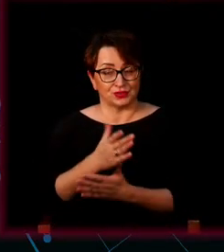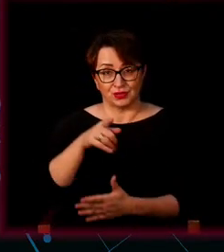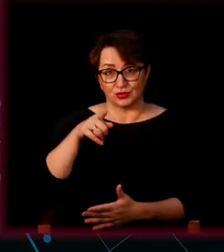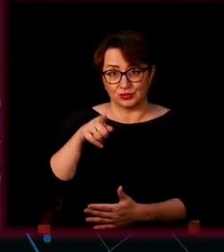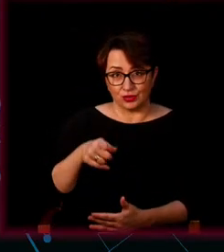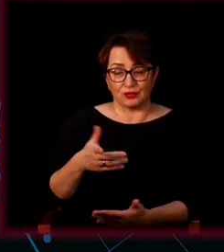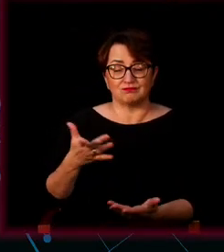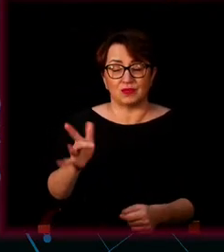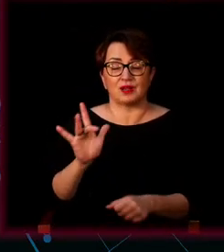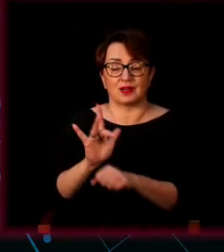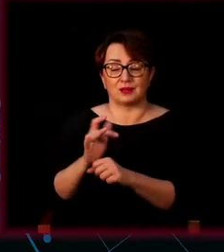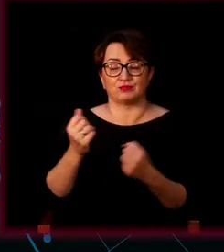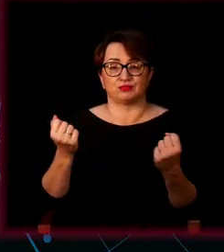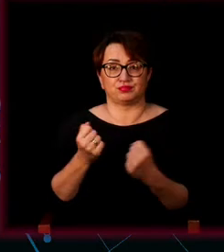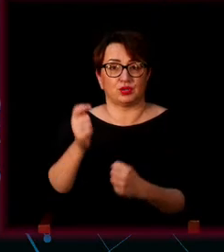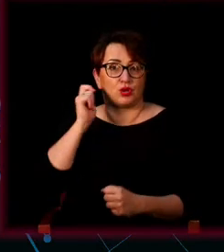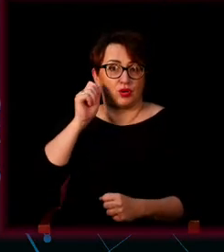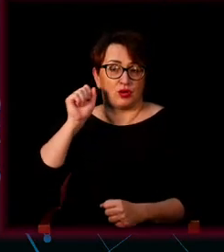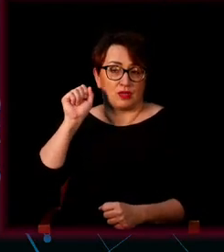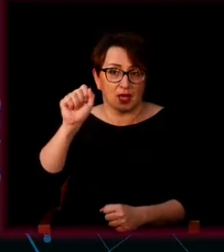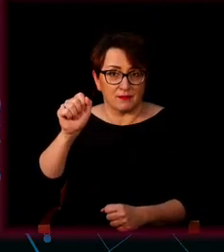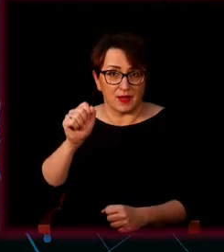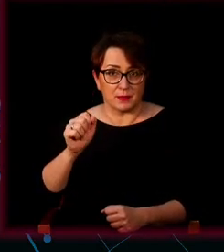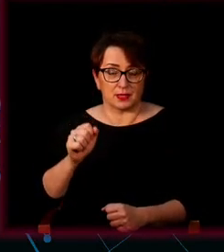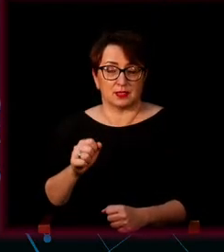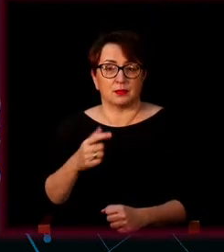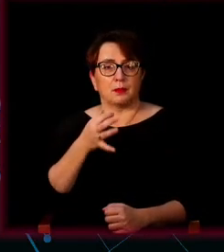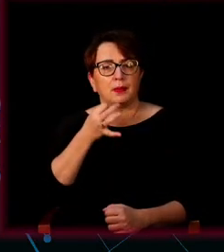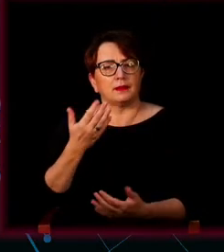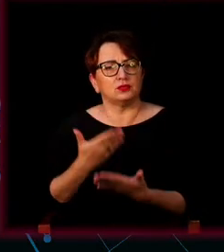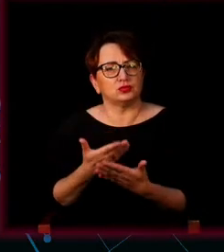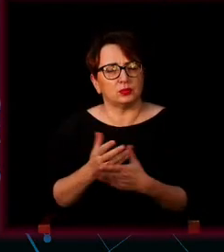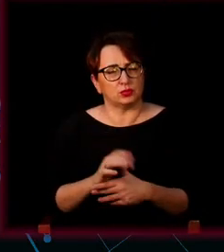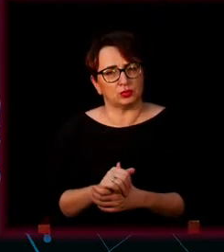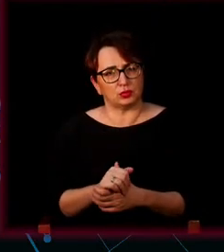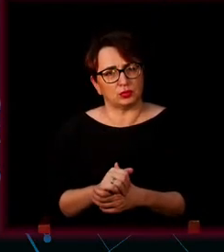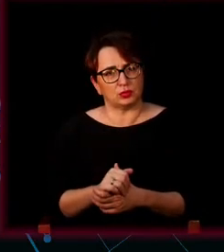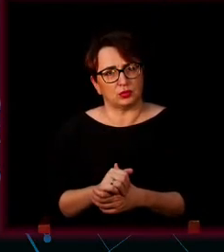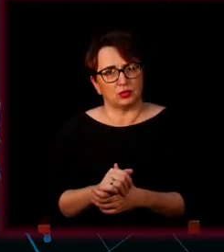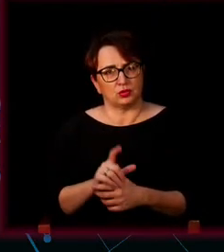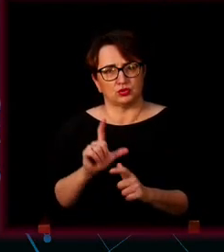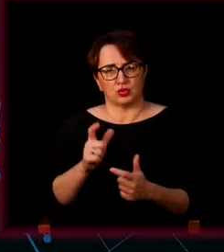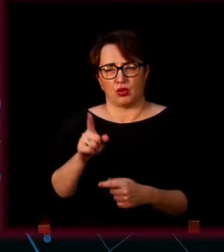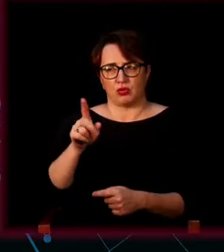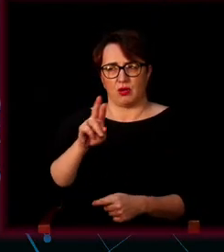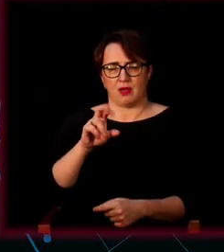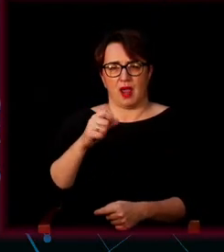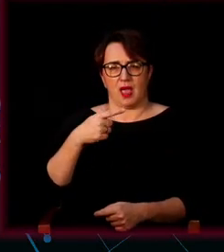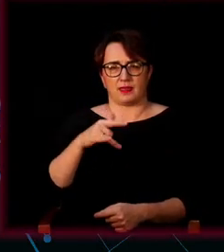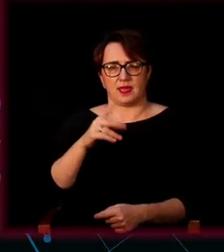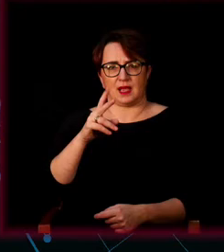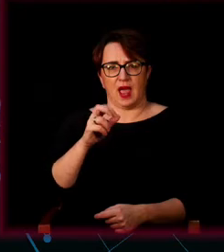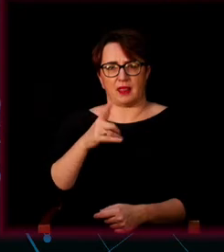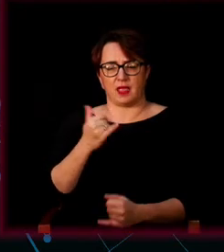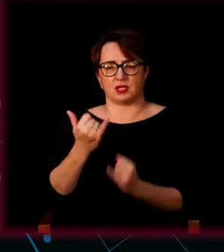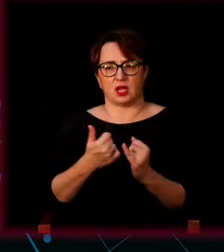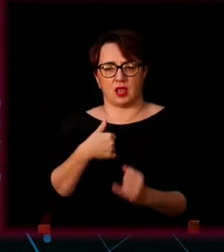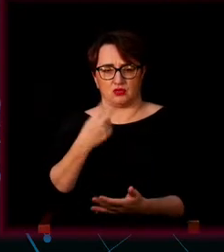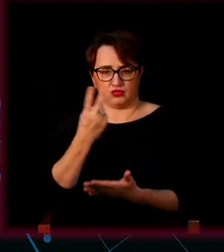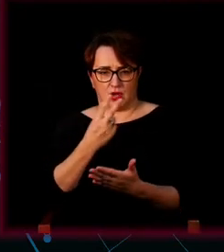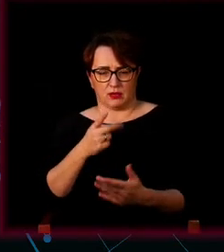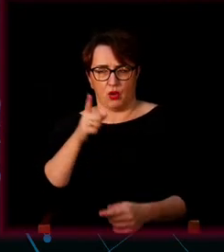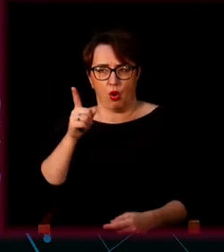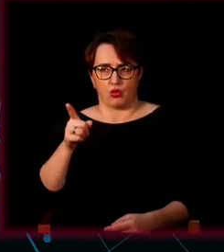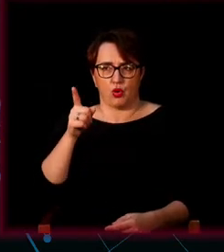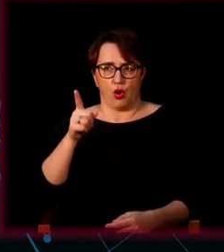przez co właśnie ta krytyka sprowadzała się też do takiego pytania, no, co jest tym radykalnego, jeśli czytelnik cały czas czyta o